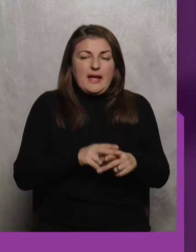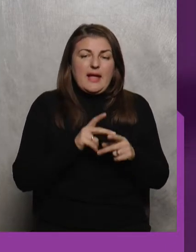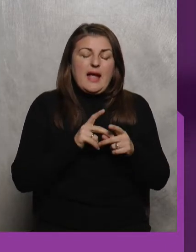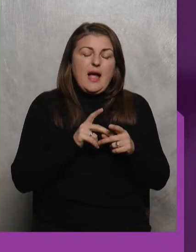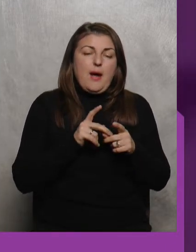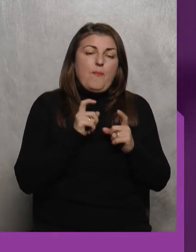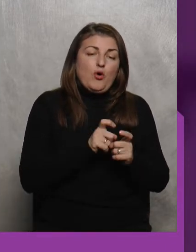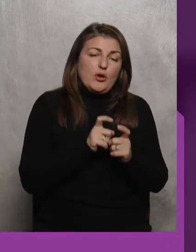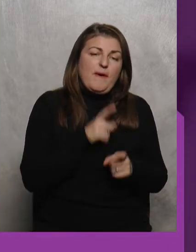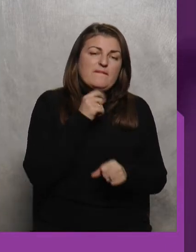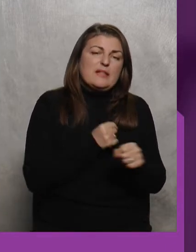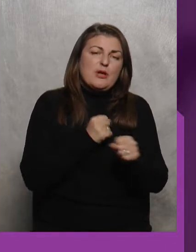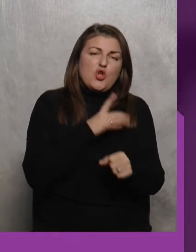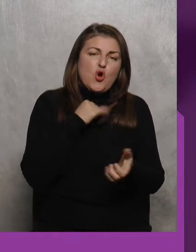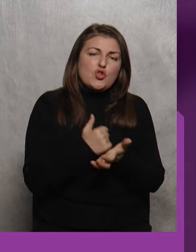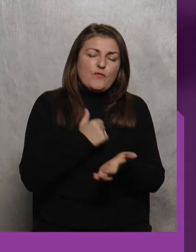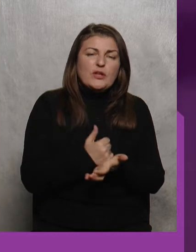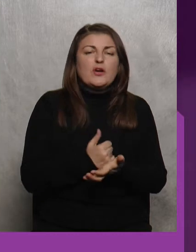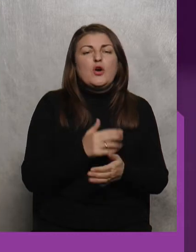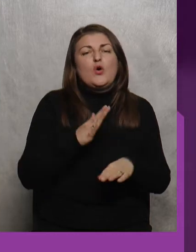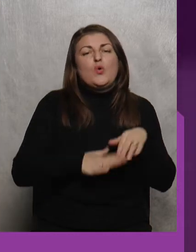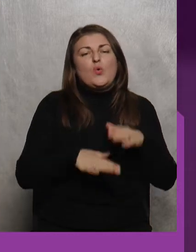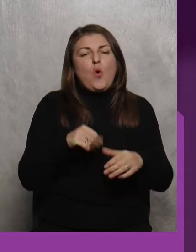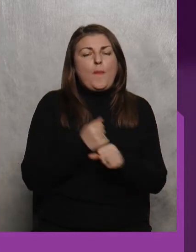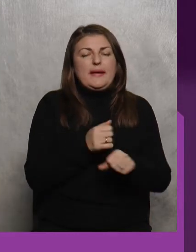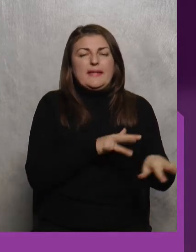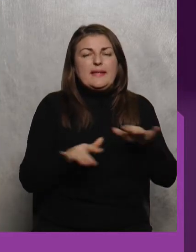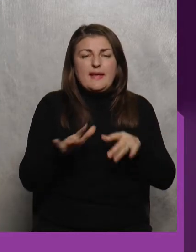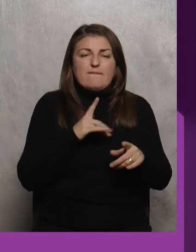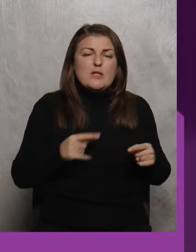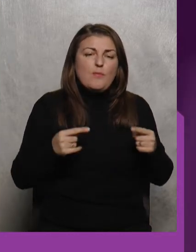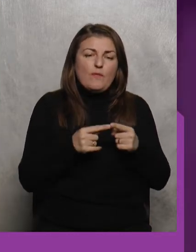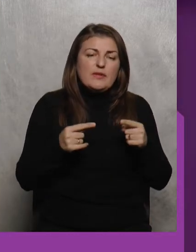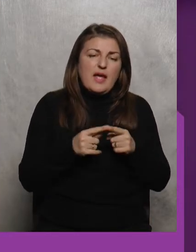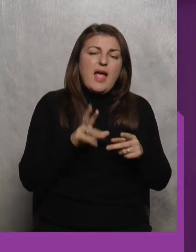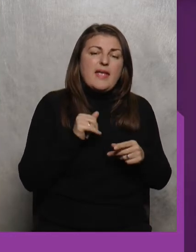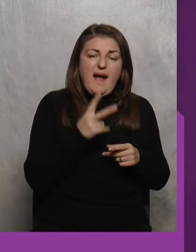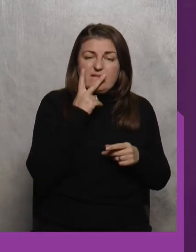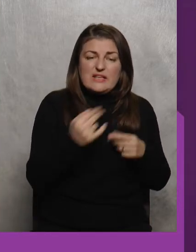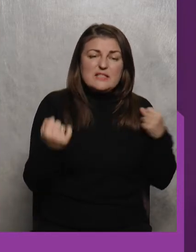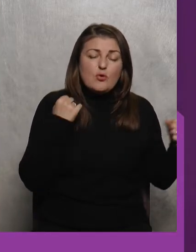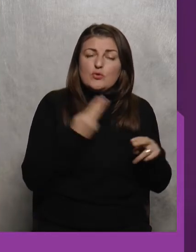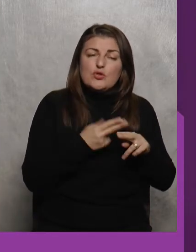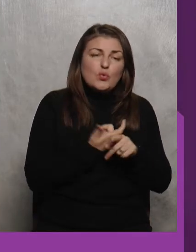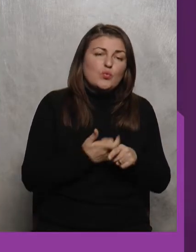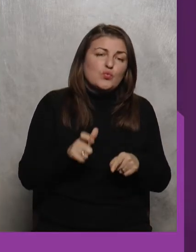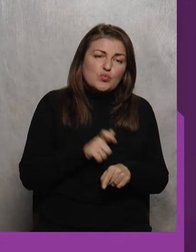боротьби, і відпрацювання основних рухомих дій. Відповідно, як вид спорту, це дуже,